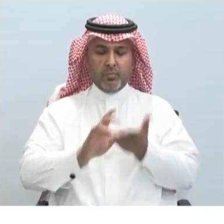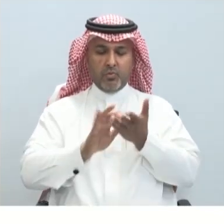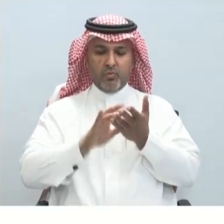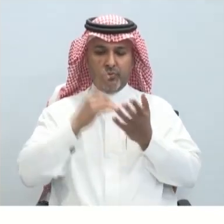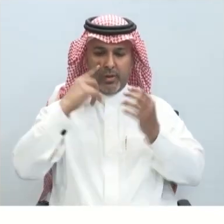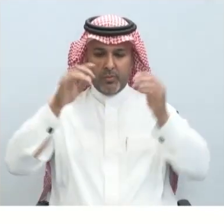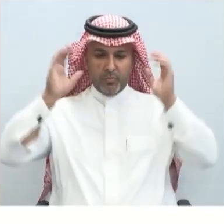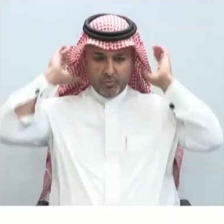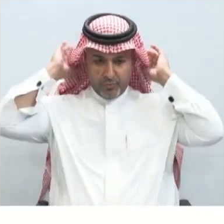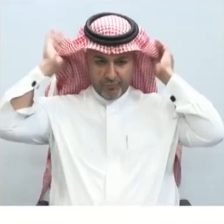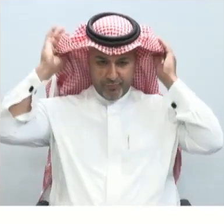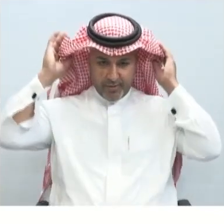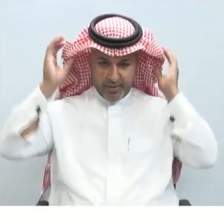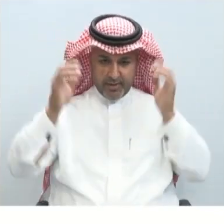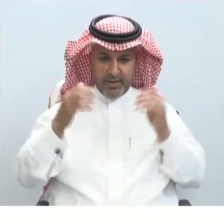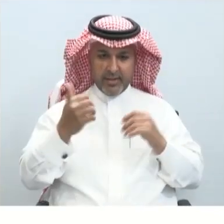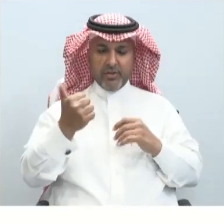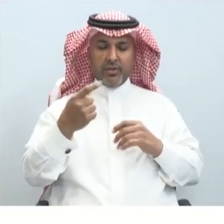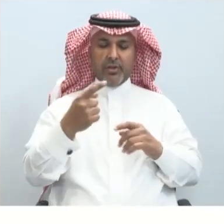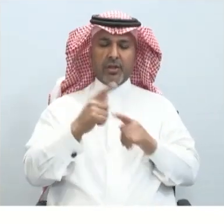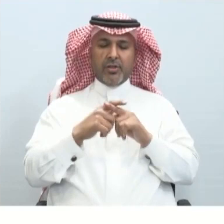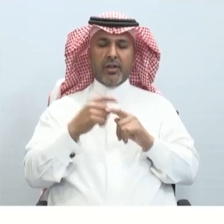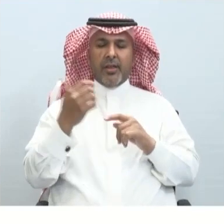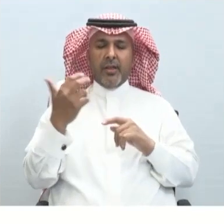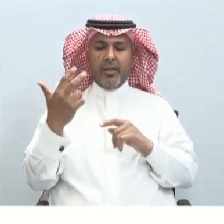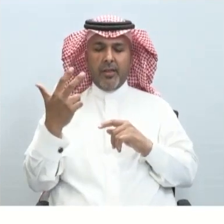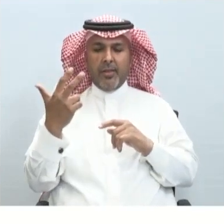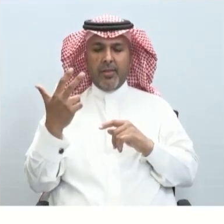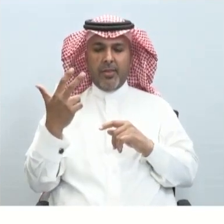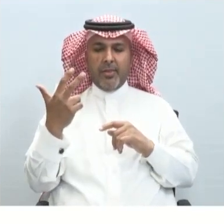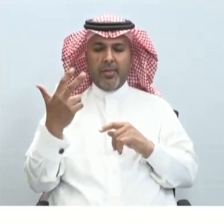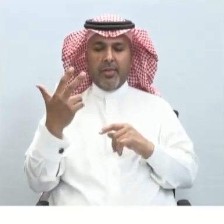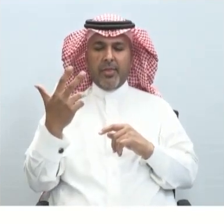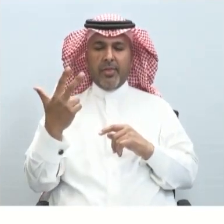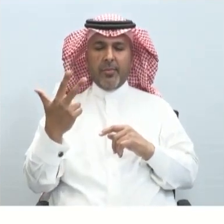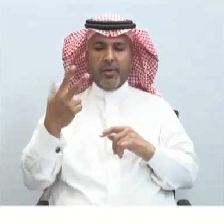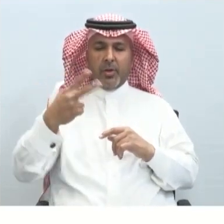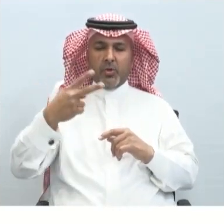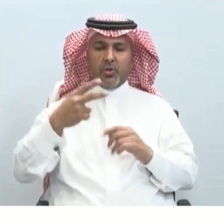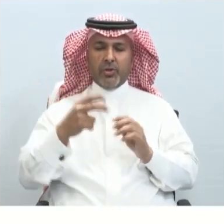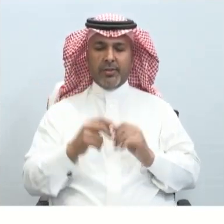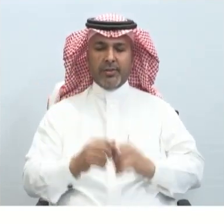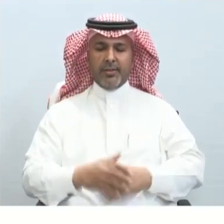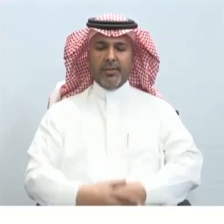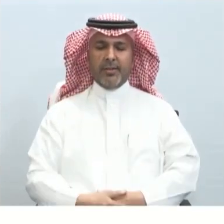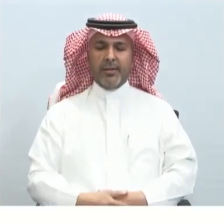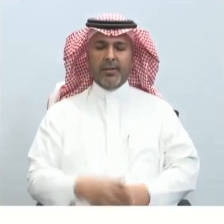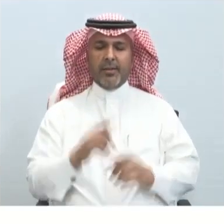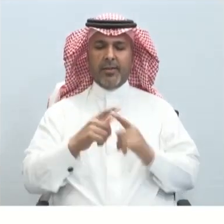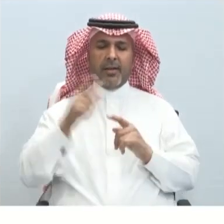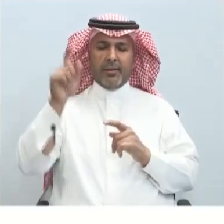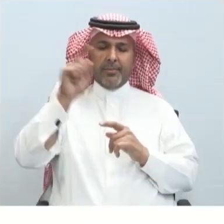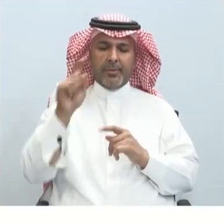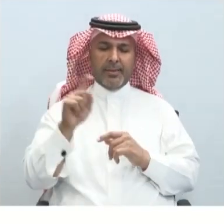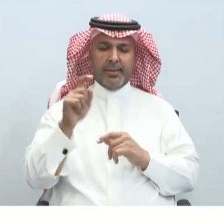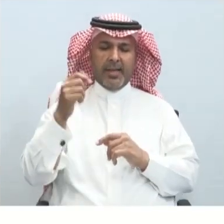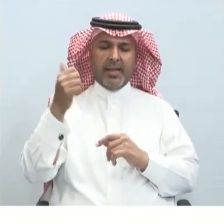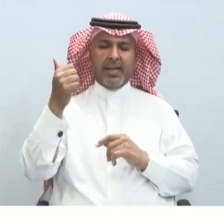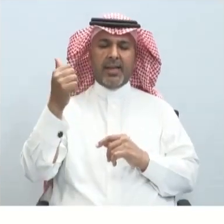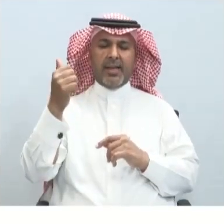الحاسبه فبالتالي بقول 16 × 28 ضرب ساين